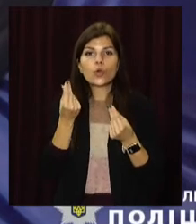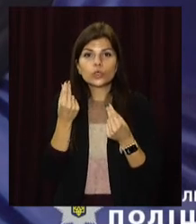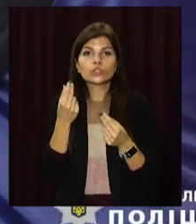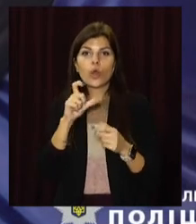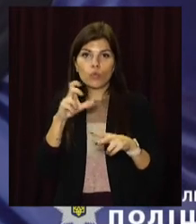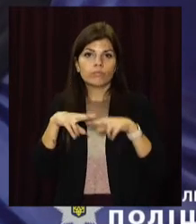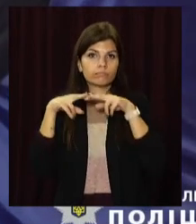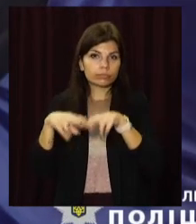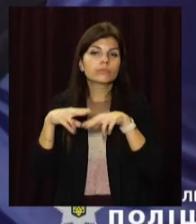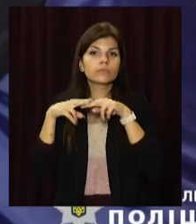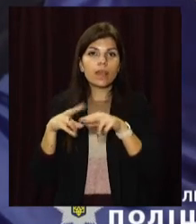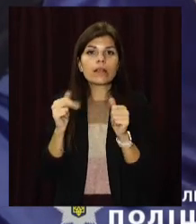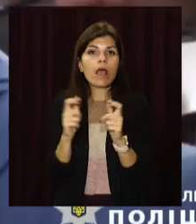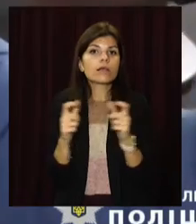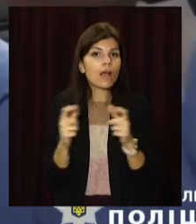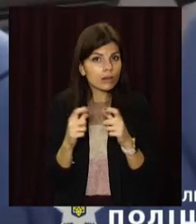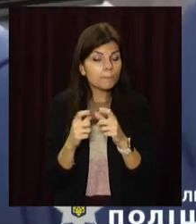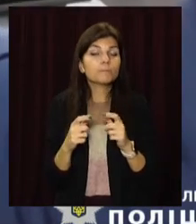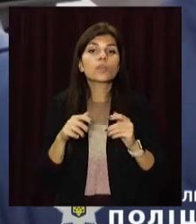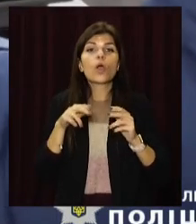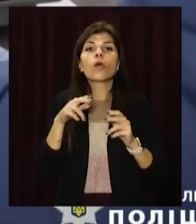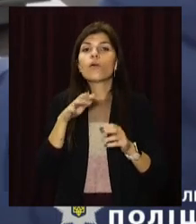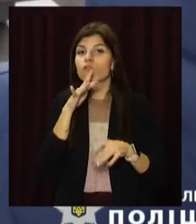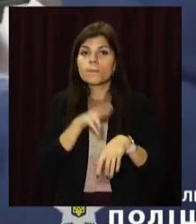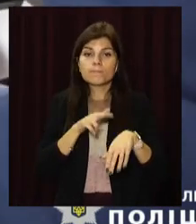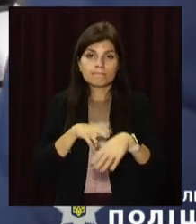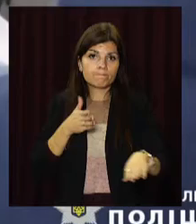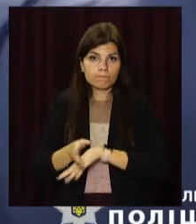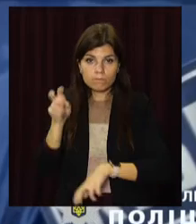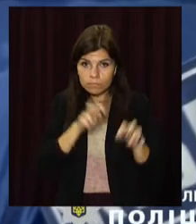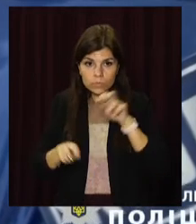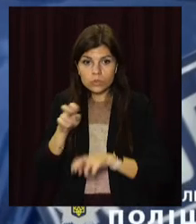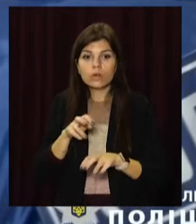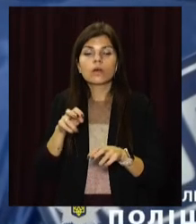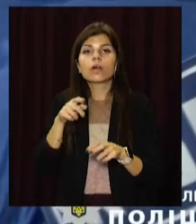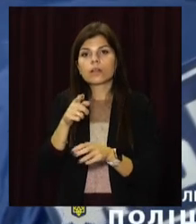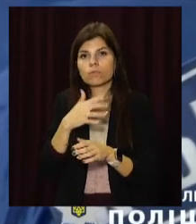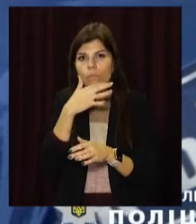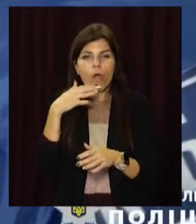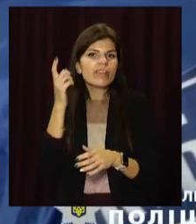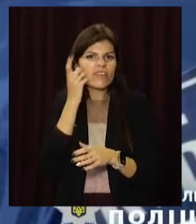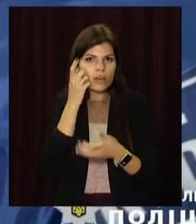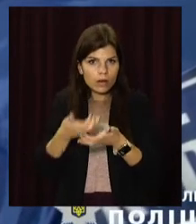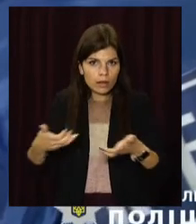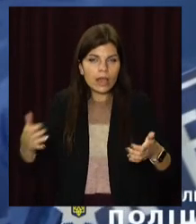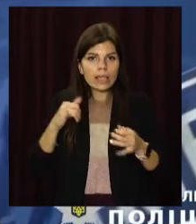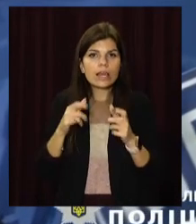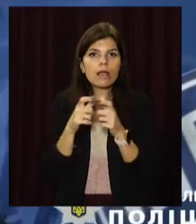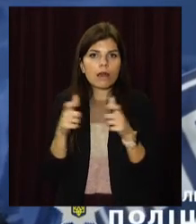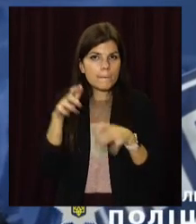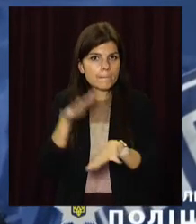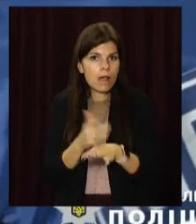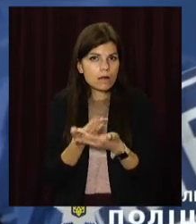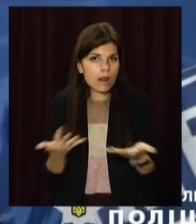покупці переводили розробнику на картку. Під час обшуків у його квартирі поліція вилучила з десяток телефонів та банківських